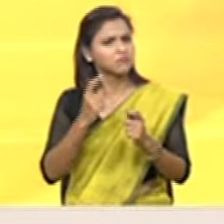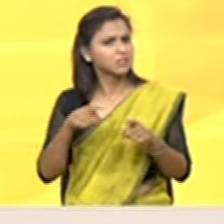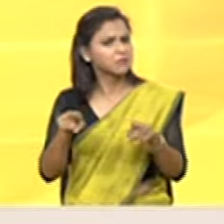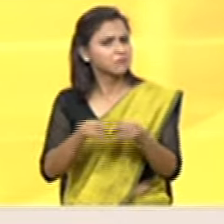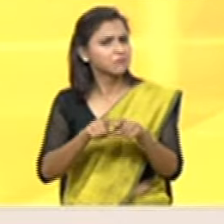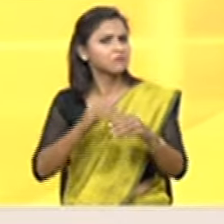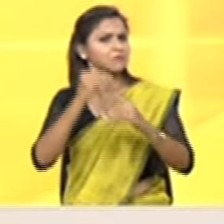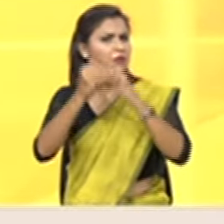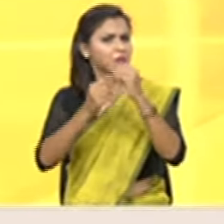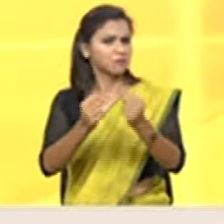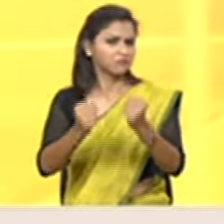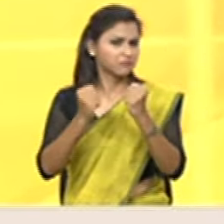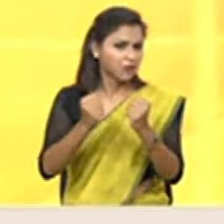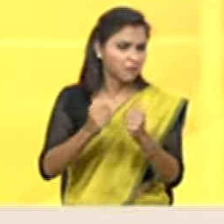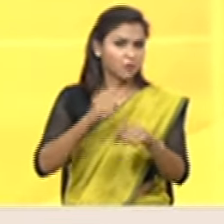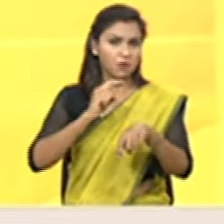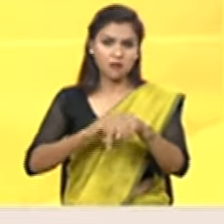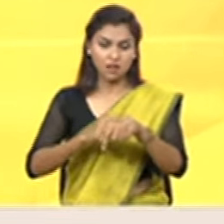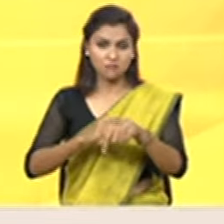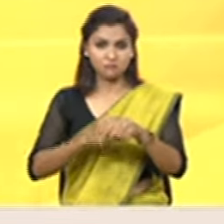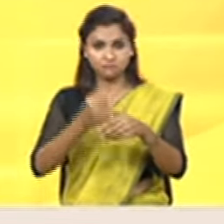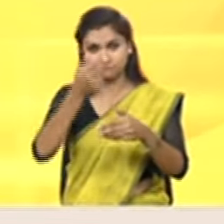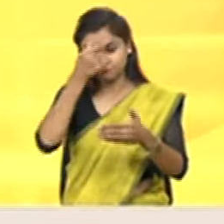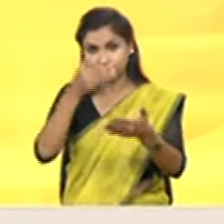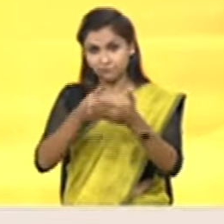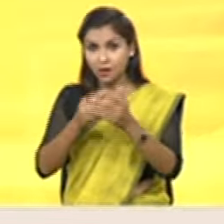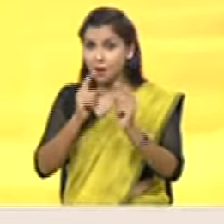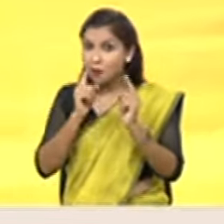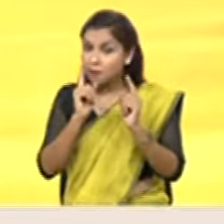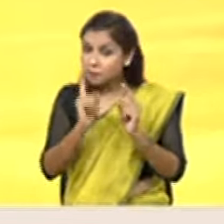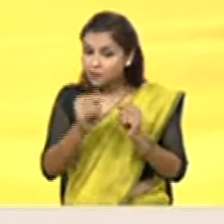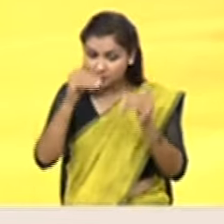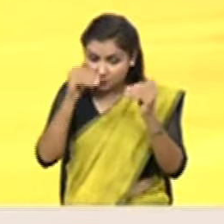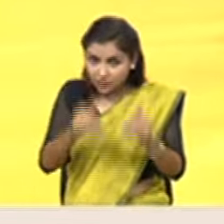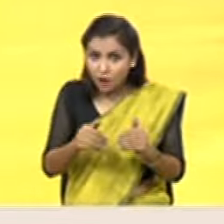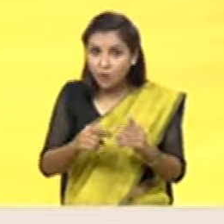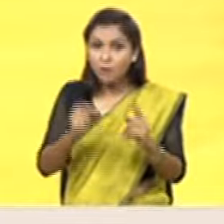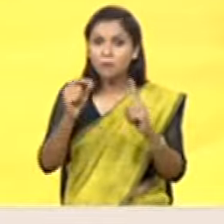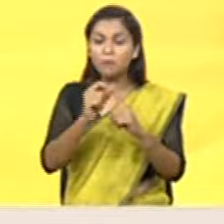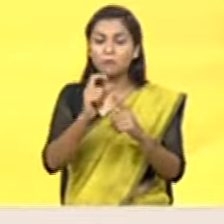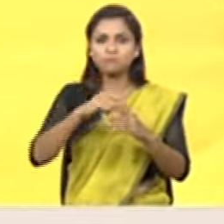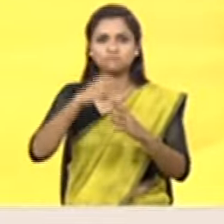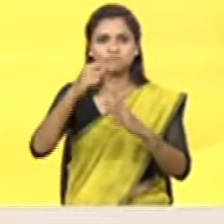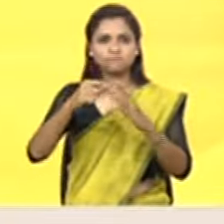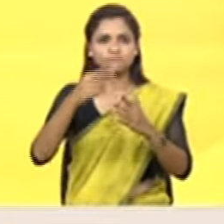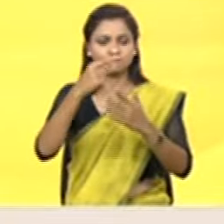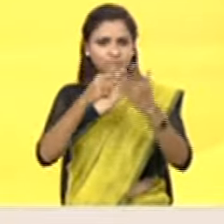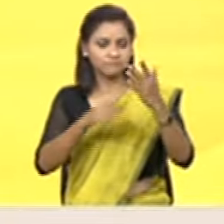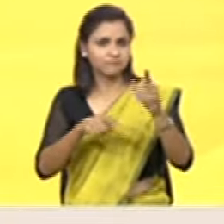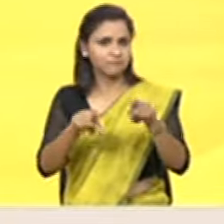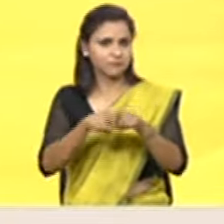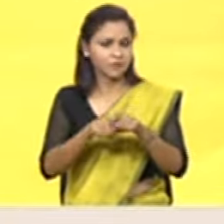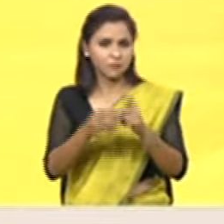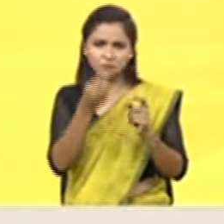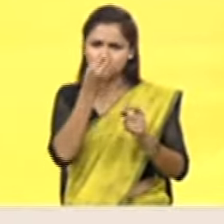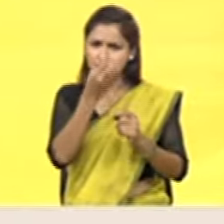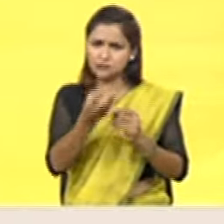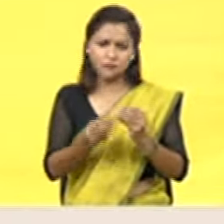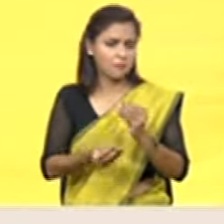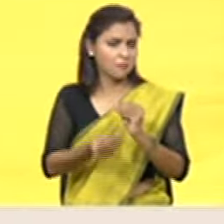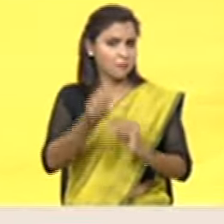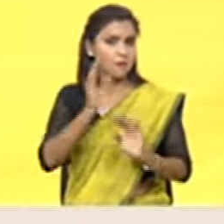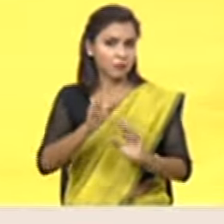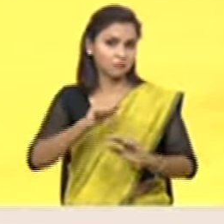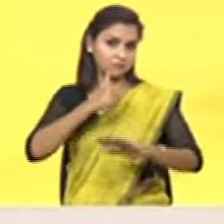और टाइम कंजूमिंग रहता है बट करंट पॉलिसीज और इन स्पेस के आने के बाद काफी चीजें आसान हुई है